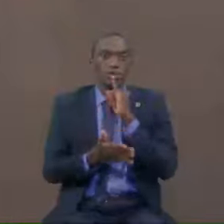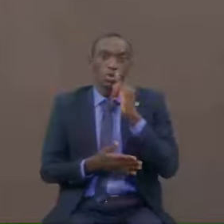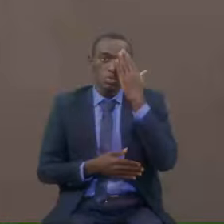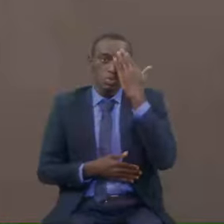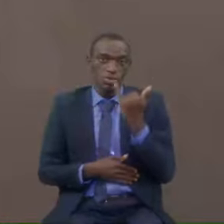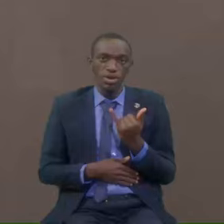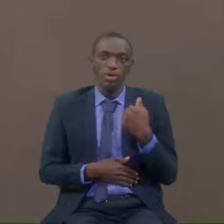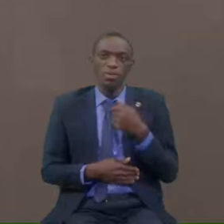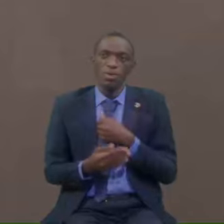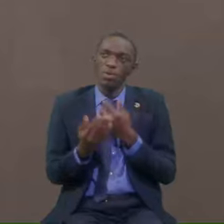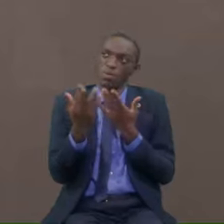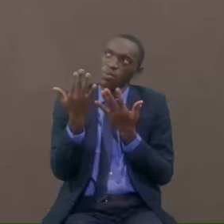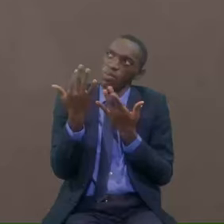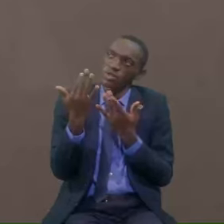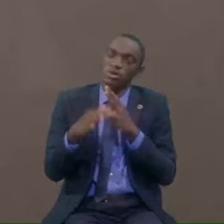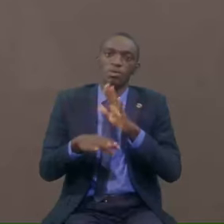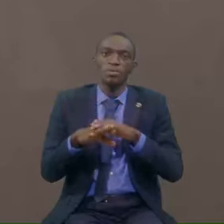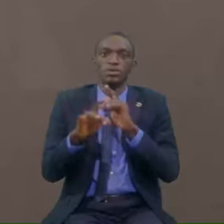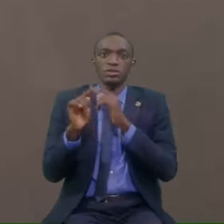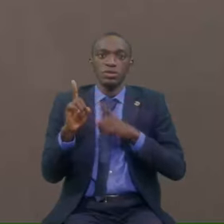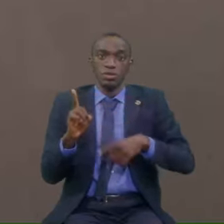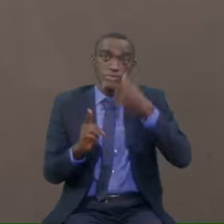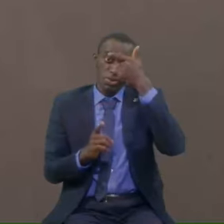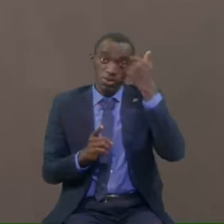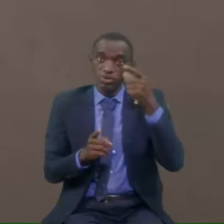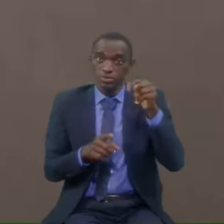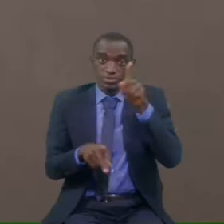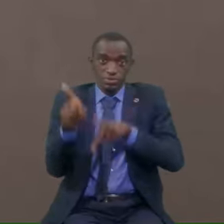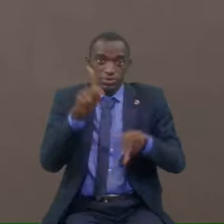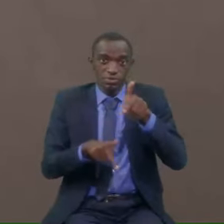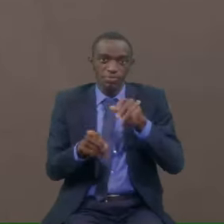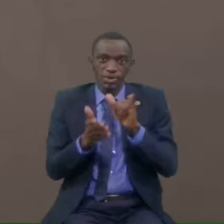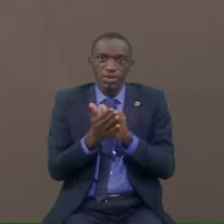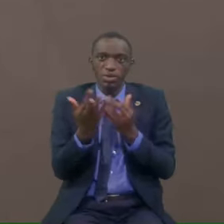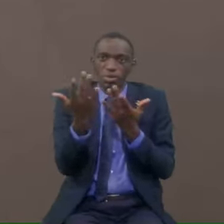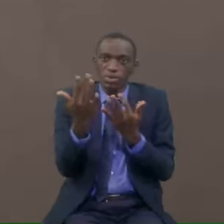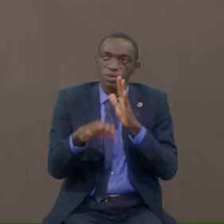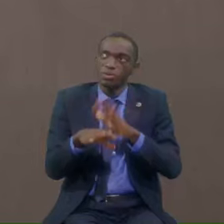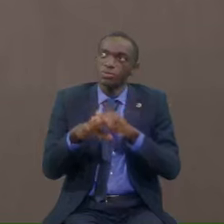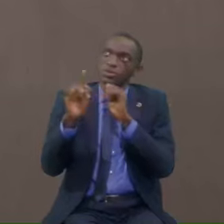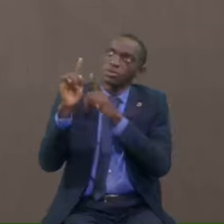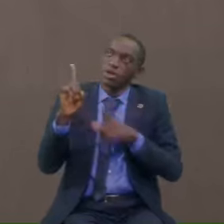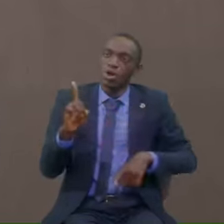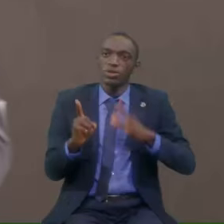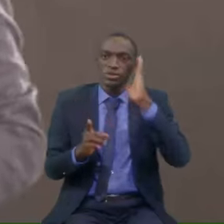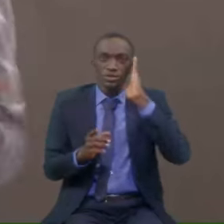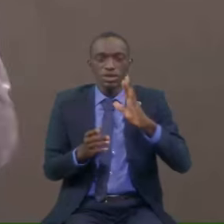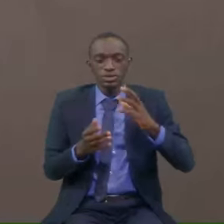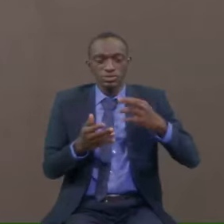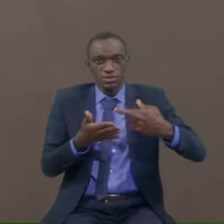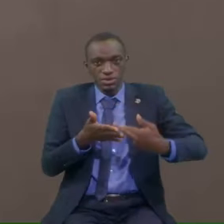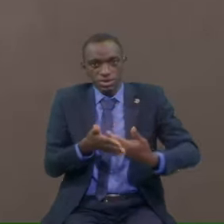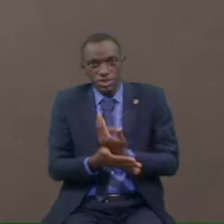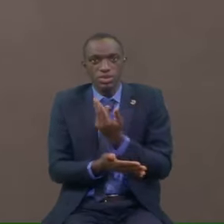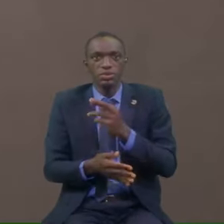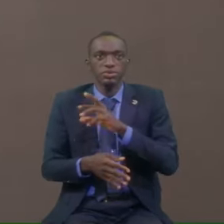pourquoi nous nous confions au Seigneur, parce que ceux qui se confient au Seigneur, en l'Éternel, renouvelle leur